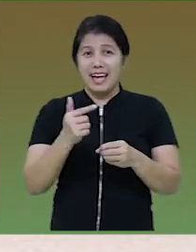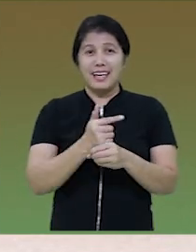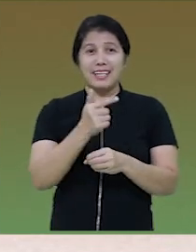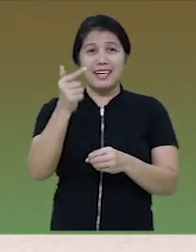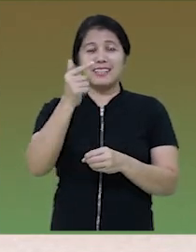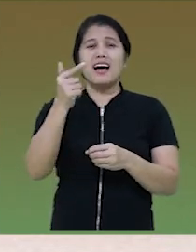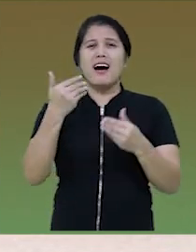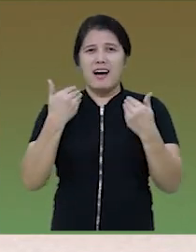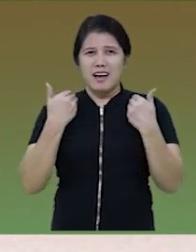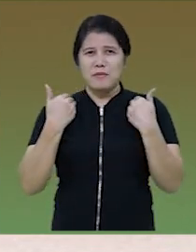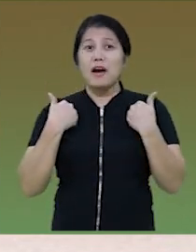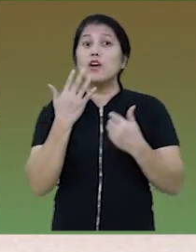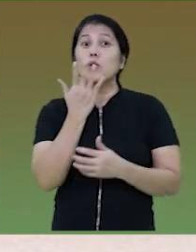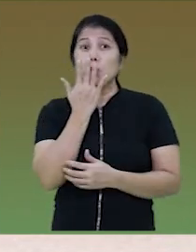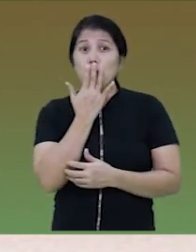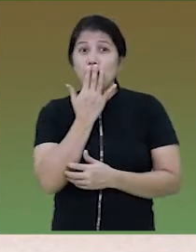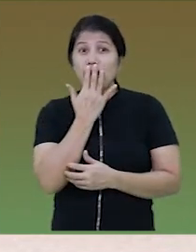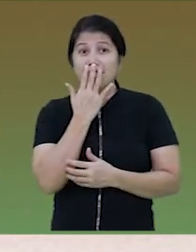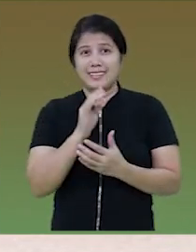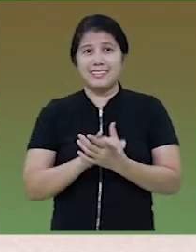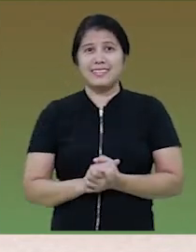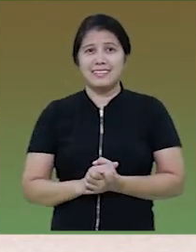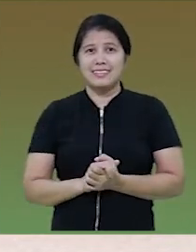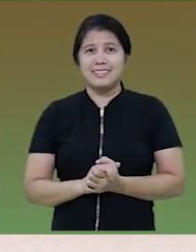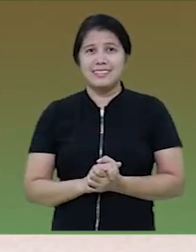ang gas ay may kulay.